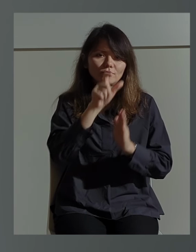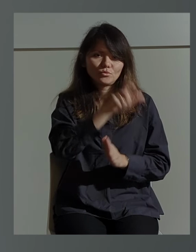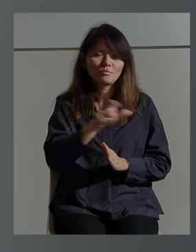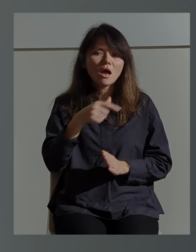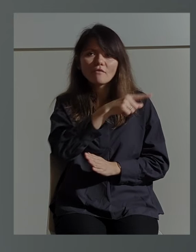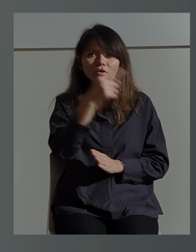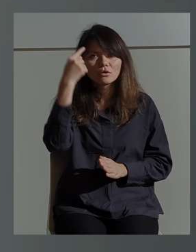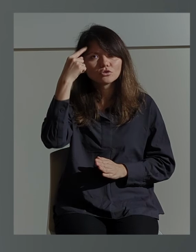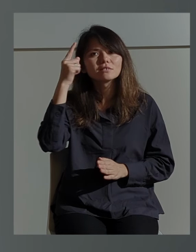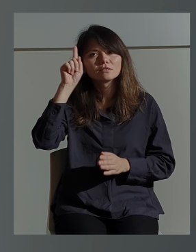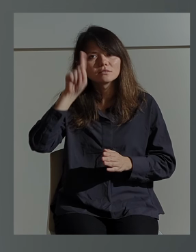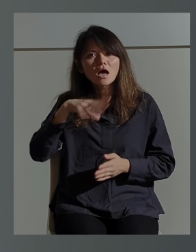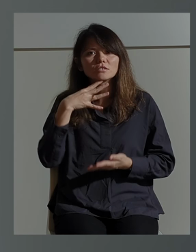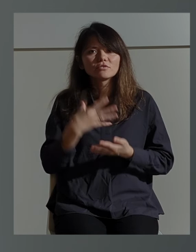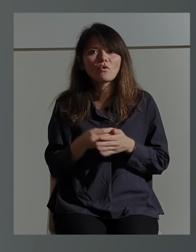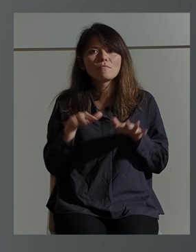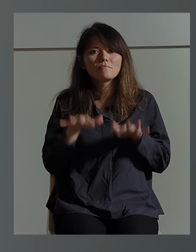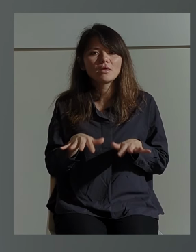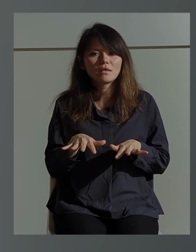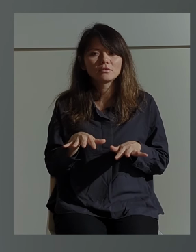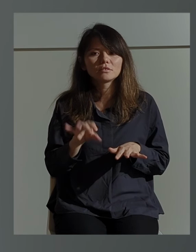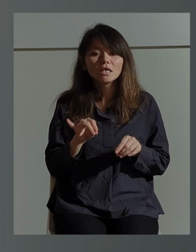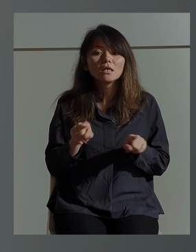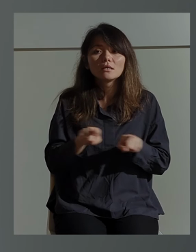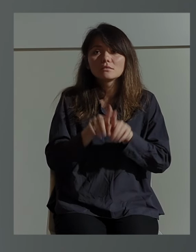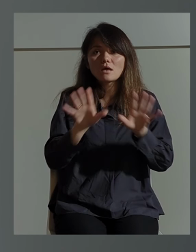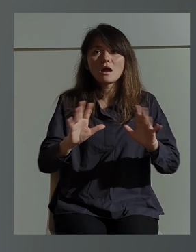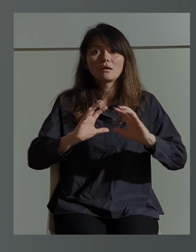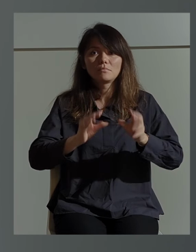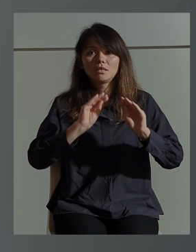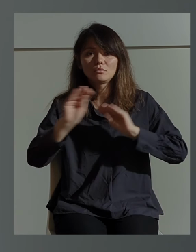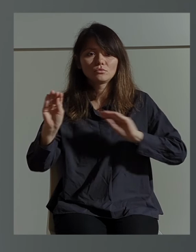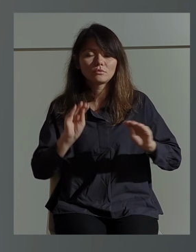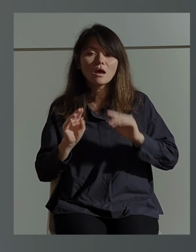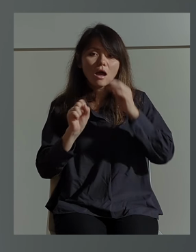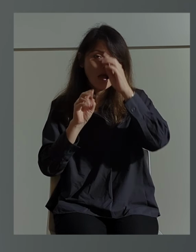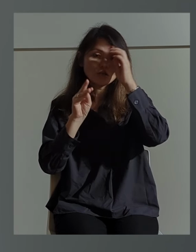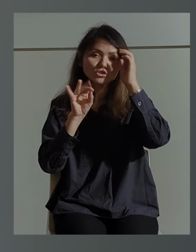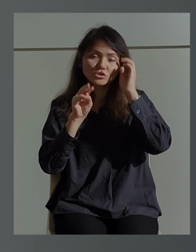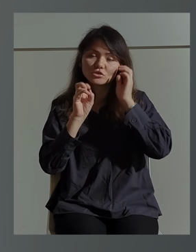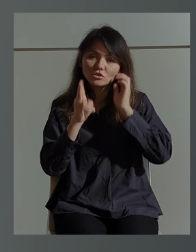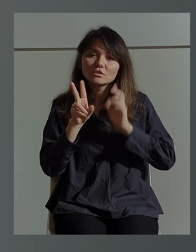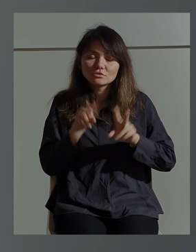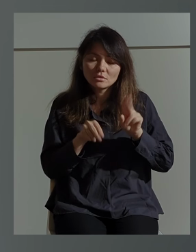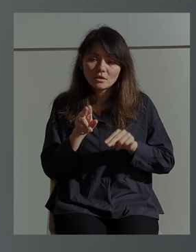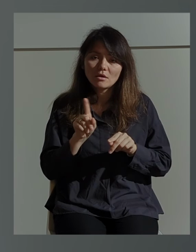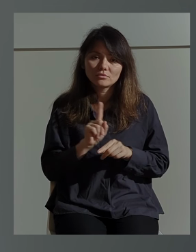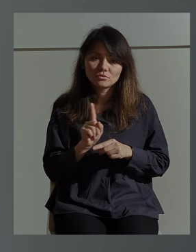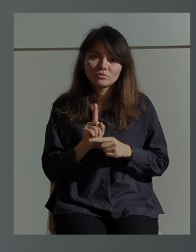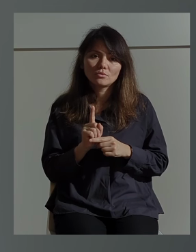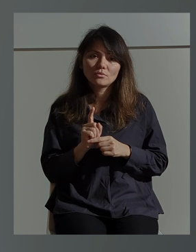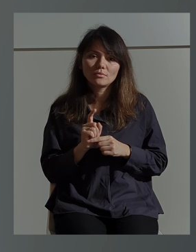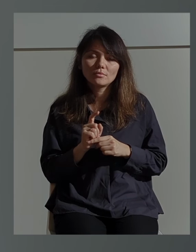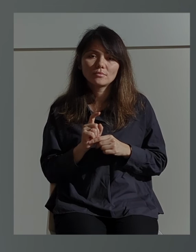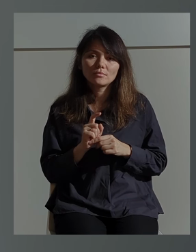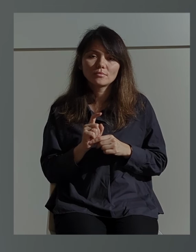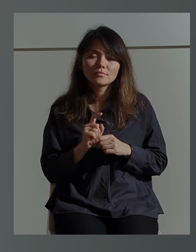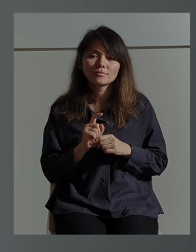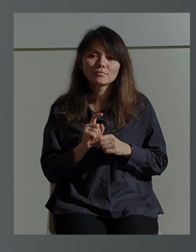точно знаете своё место и мир устроен только так и никак иначе жижек в этом смысле идёт ещ дальше